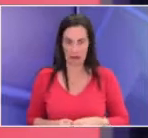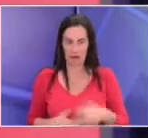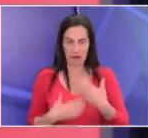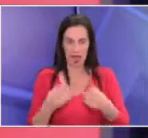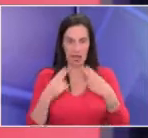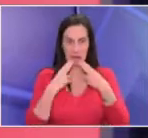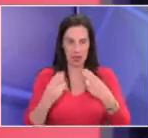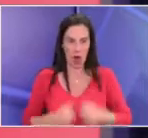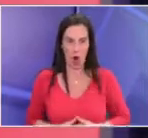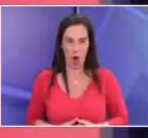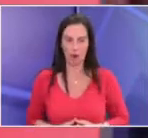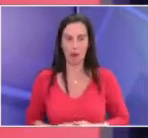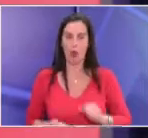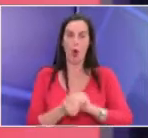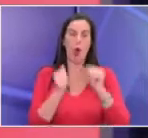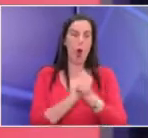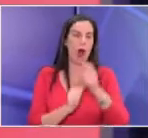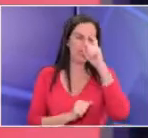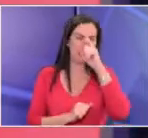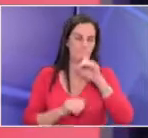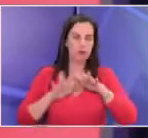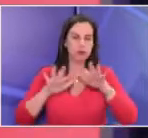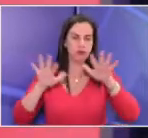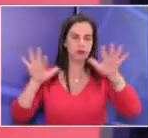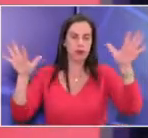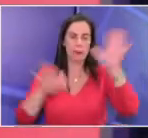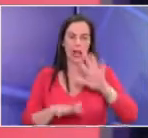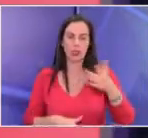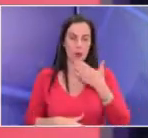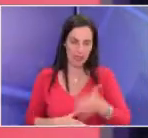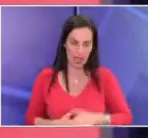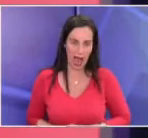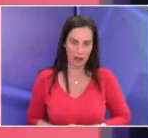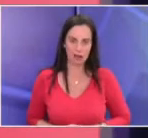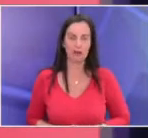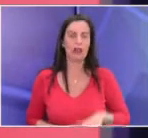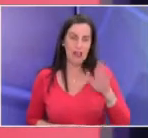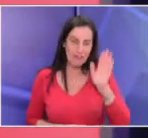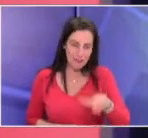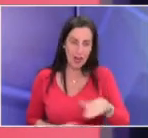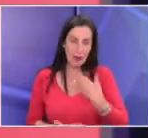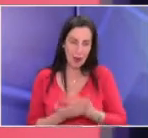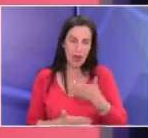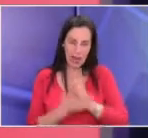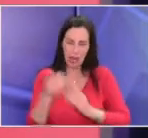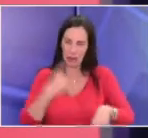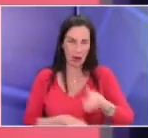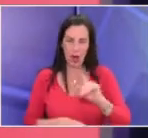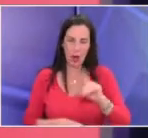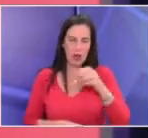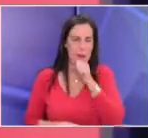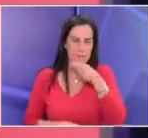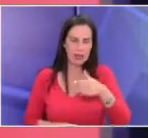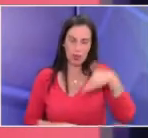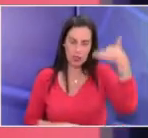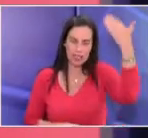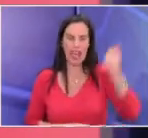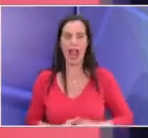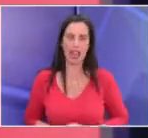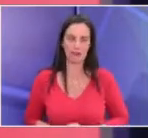לחיות בכבוד? לרוב הקשישים לא, הם בוחרים בין חימום לתרופות, בין מזון למיזוג. ביטחון